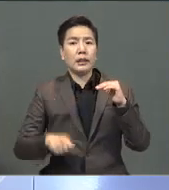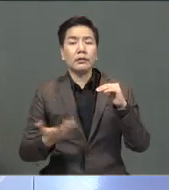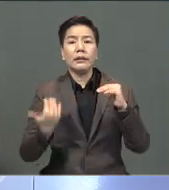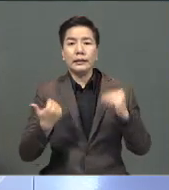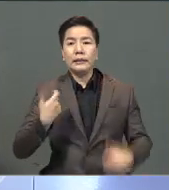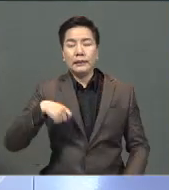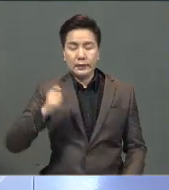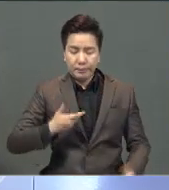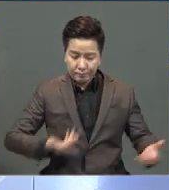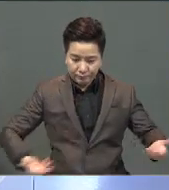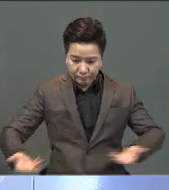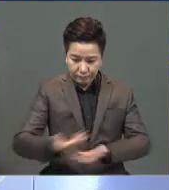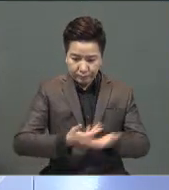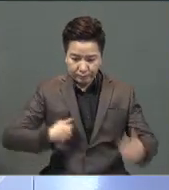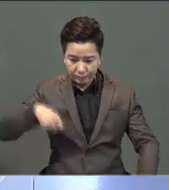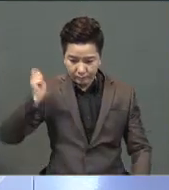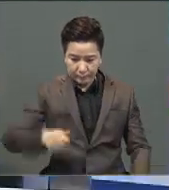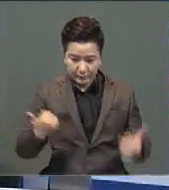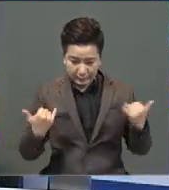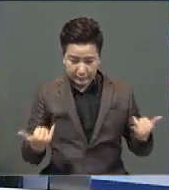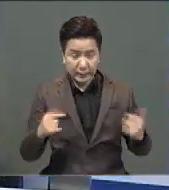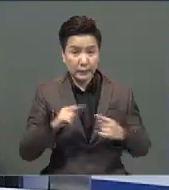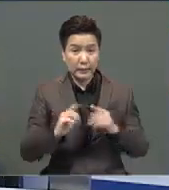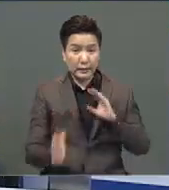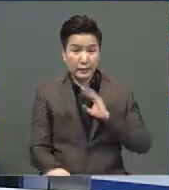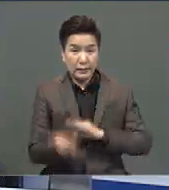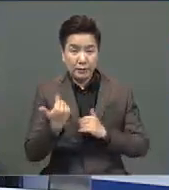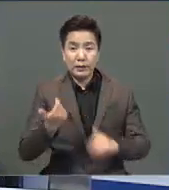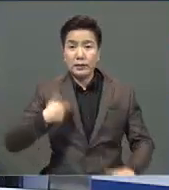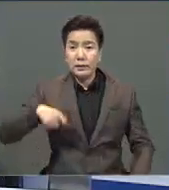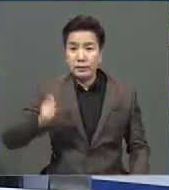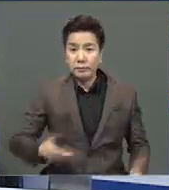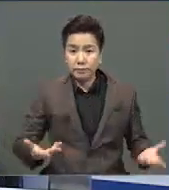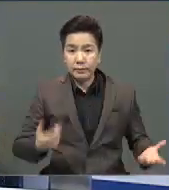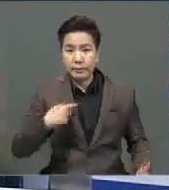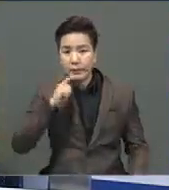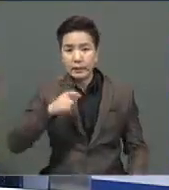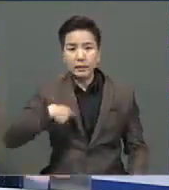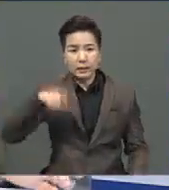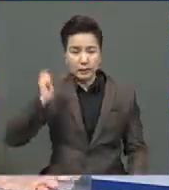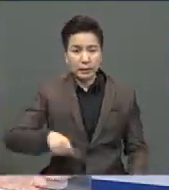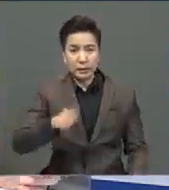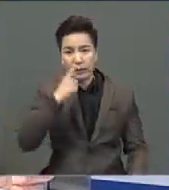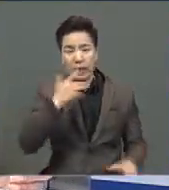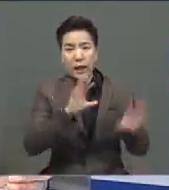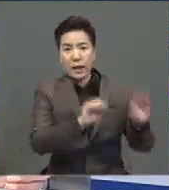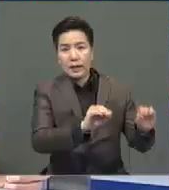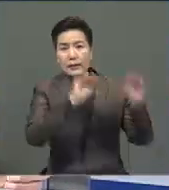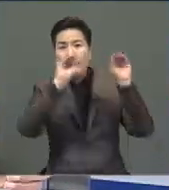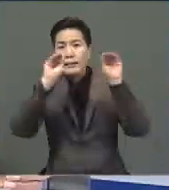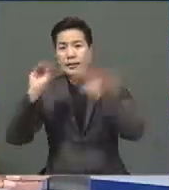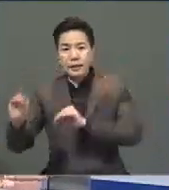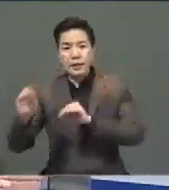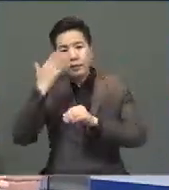ศาลก็มีการนัดไต่สวนแต่ปรากฏว่าจนถึงช่วงสายๆศาลอาญาก็มีคำพิพากษาเรื่องของการเลื่อนการ